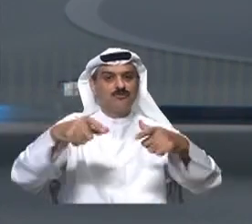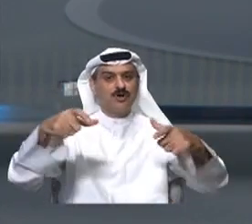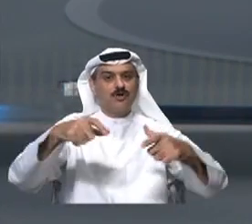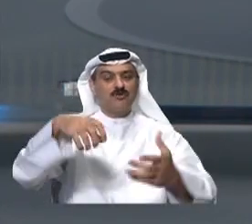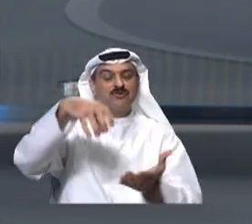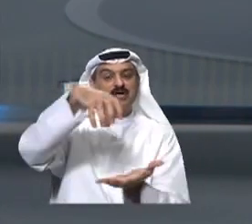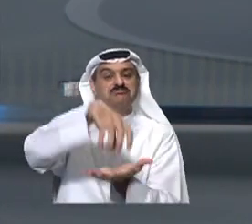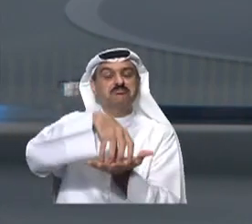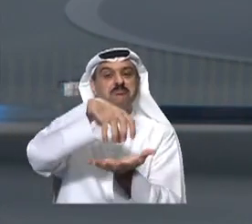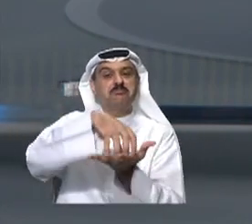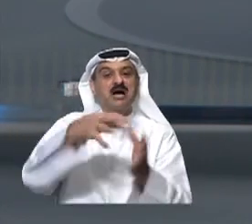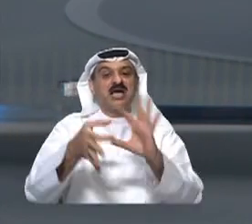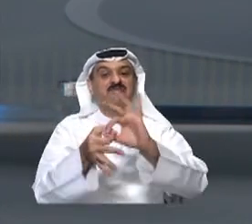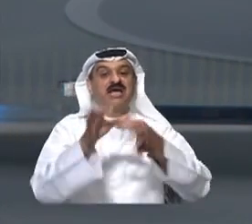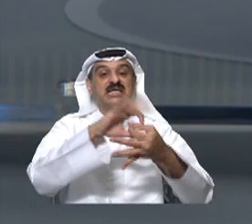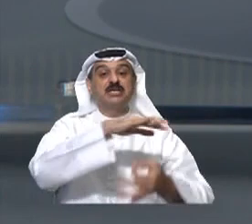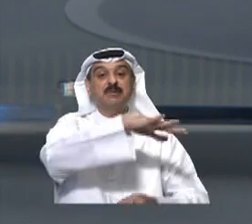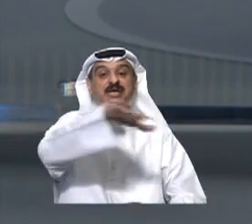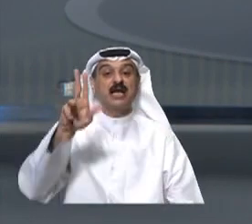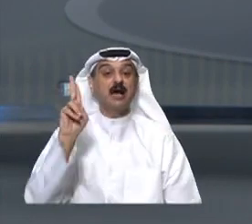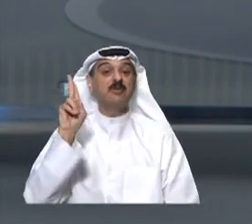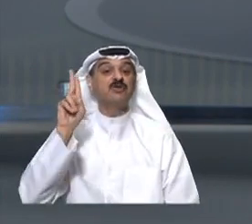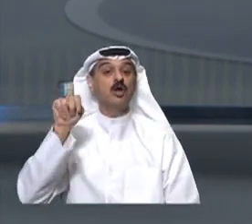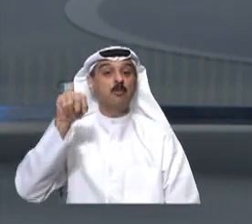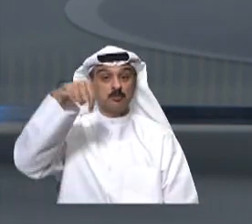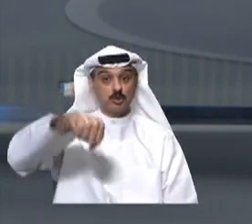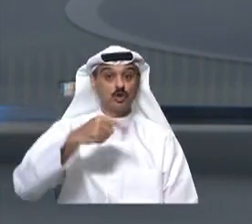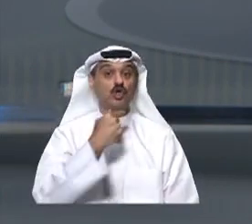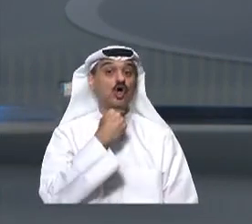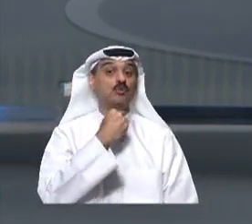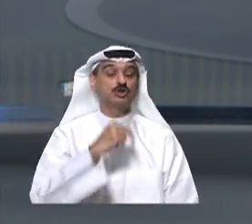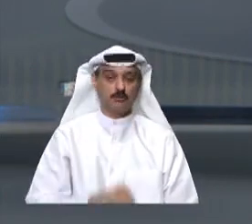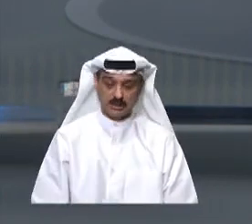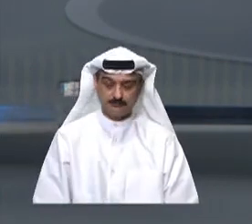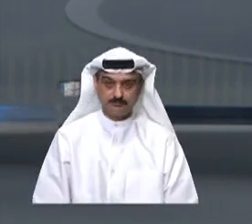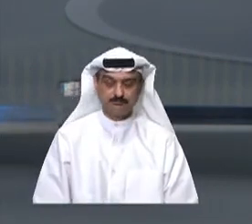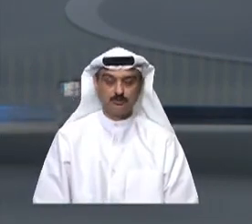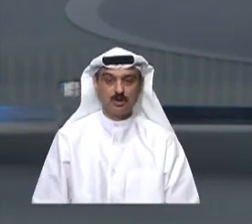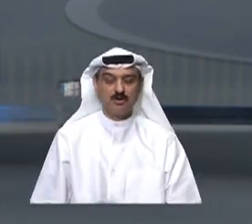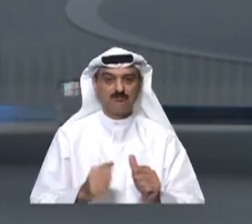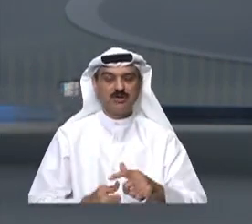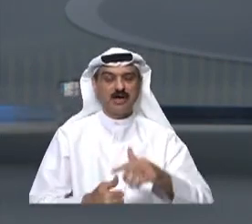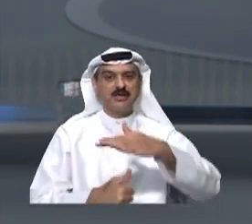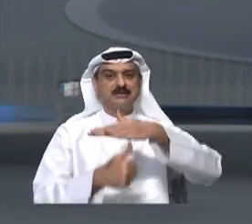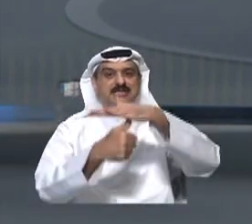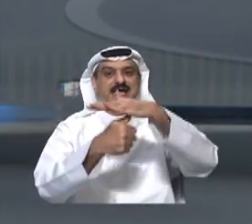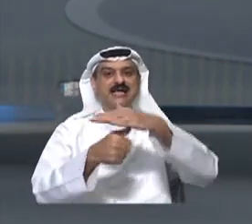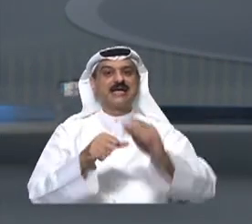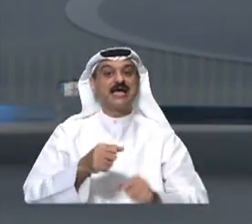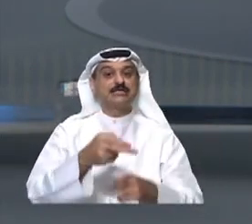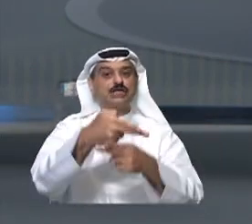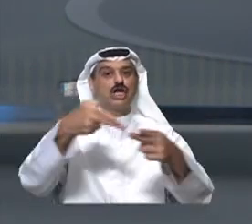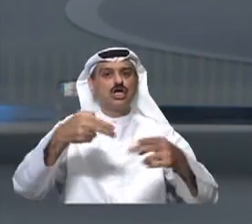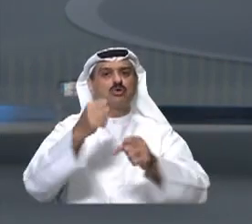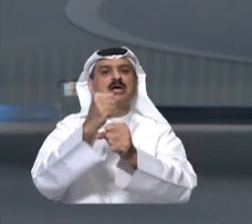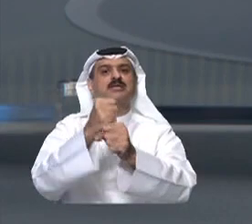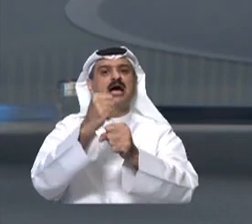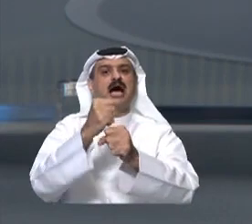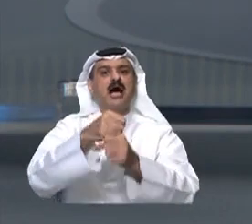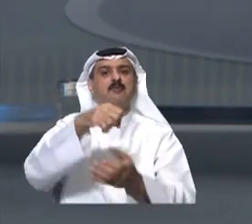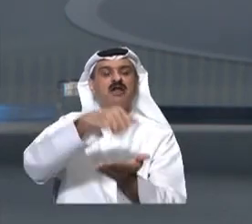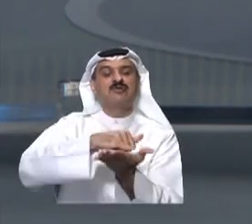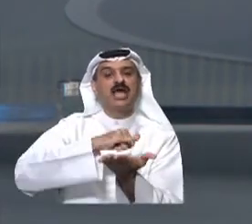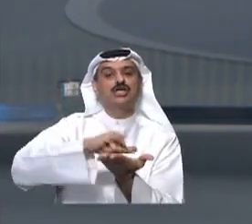الجمعية العامة للأمم المتحدة اليوم الجمعة في ظل ترأس دولة الكويت أعمال المجموعة في نيويورك